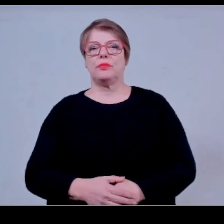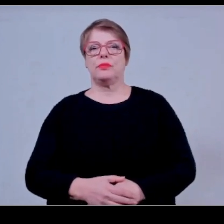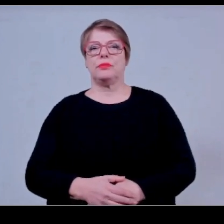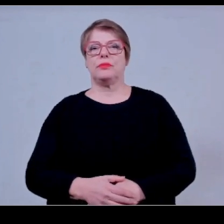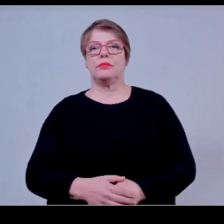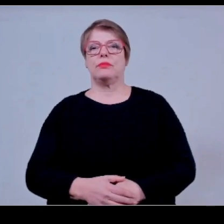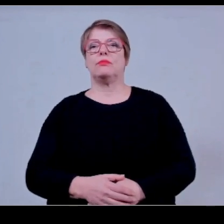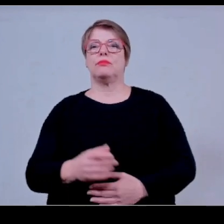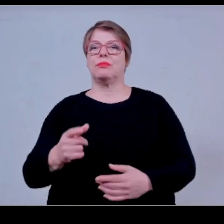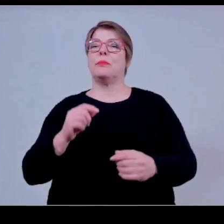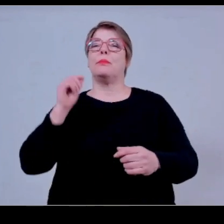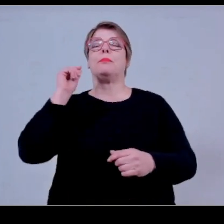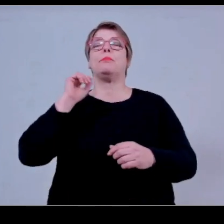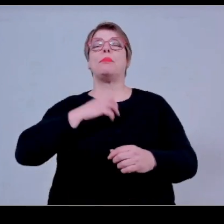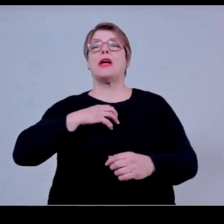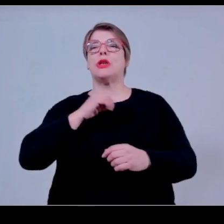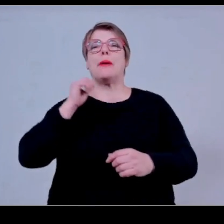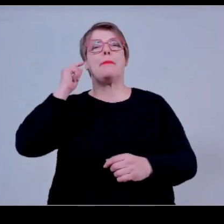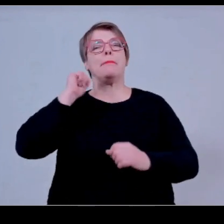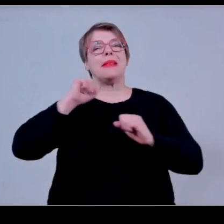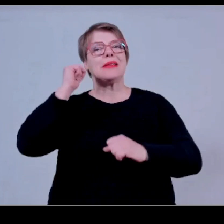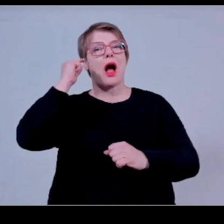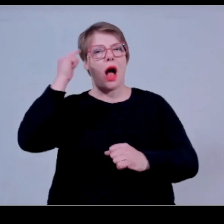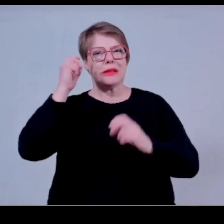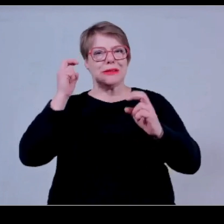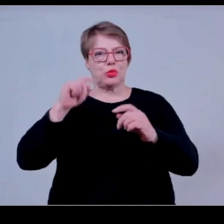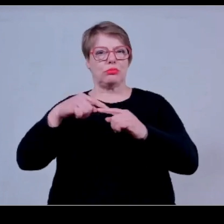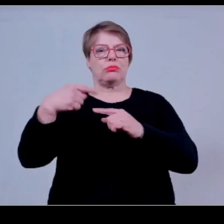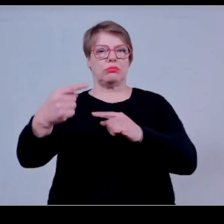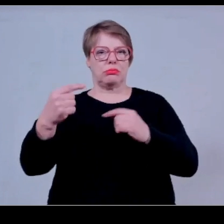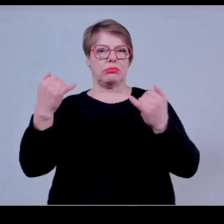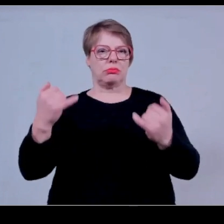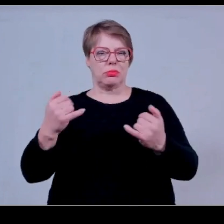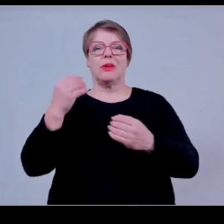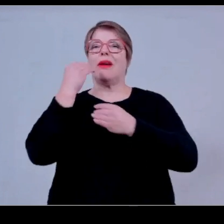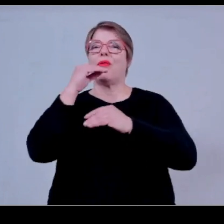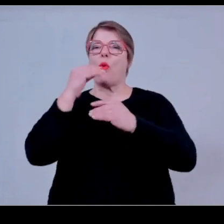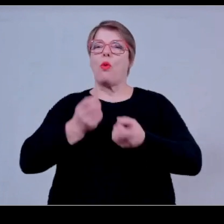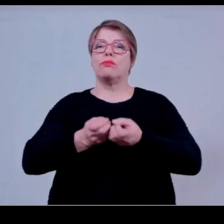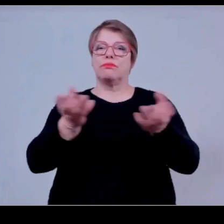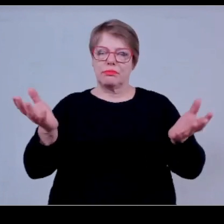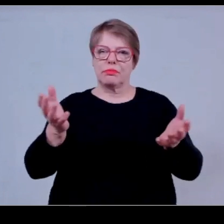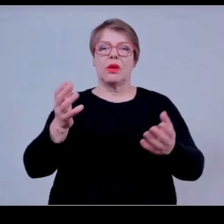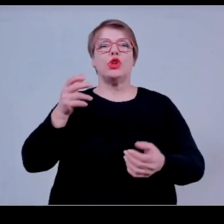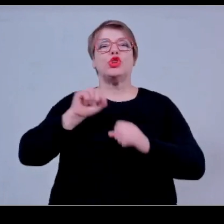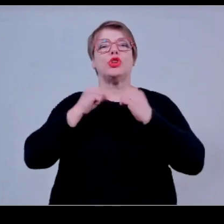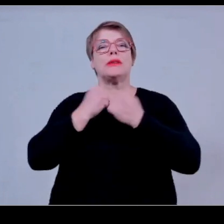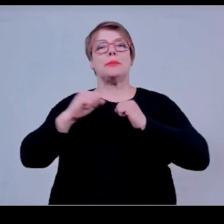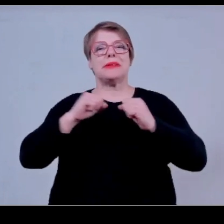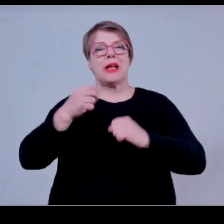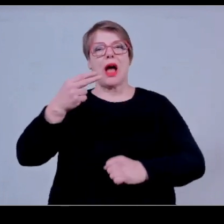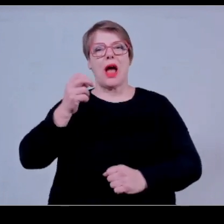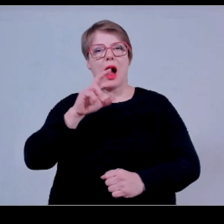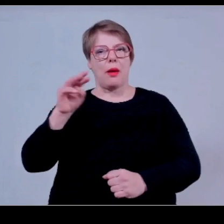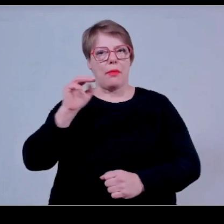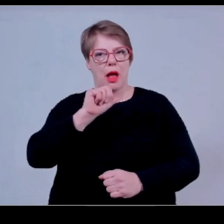Verkehrsminister Christian Bernreiter. Herr Staatskanzleiminister, bitteschön. Ja, vielen herzlichen Dank und ein herzliches Grüß Gott auch von meiner